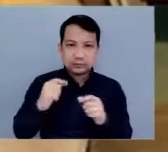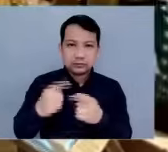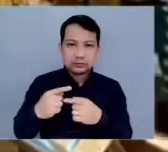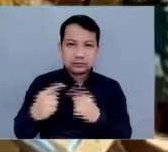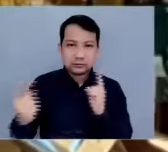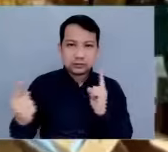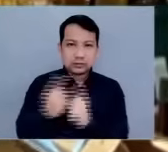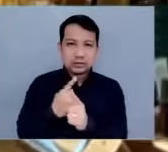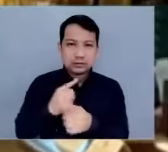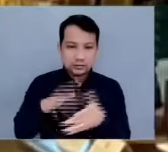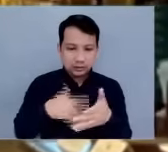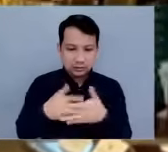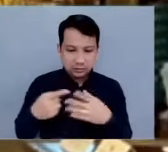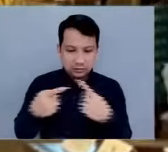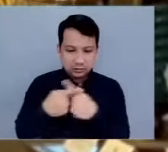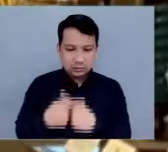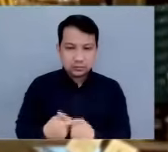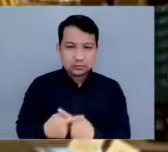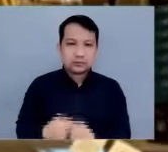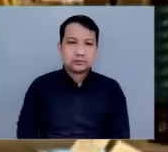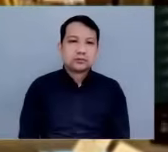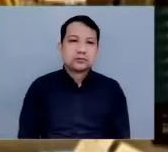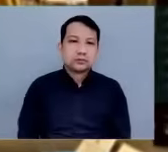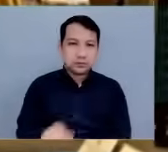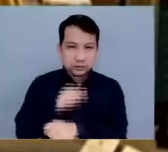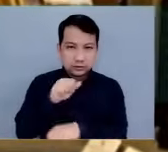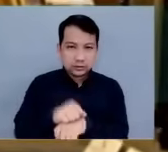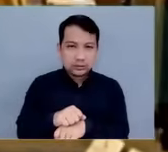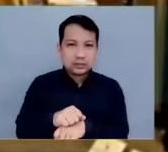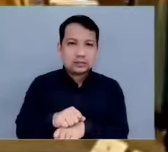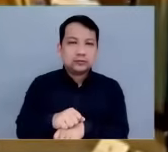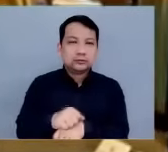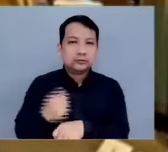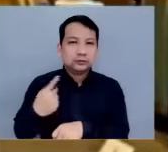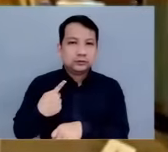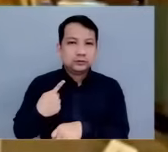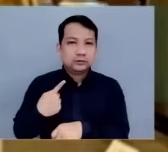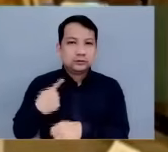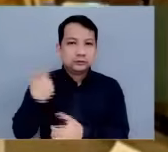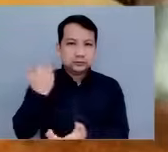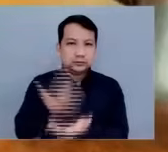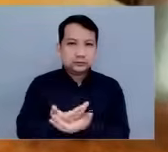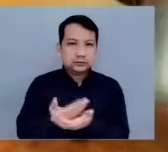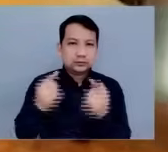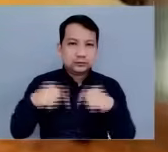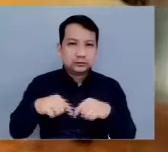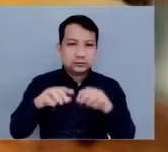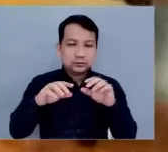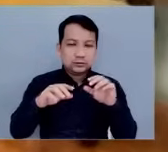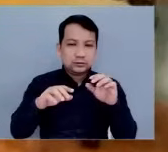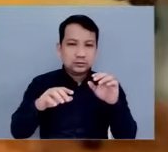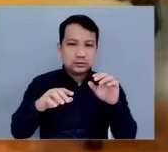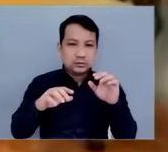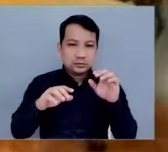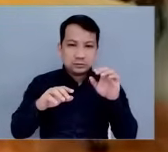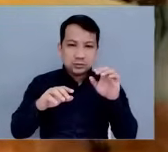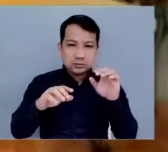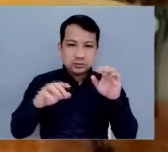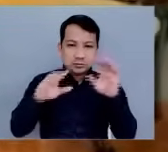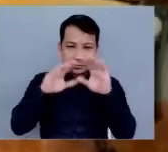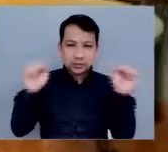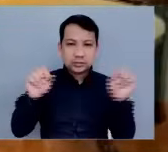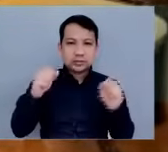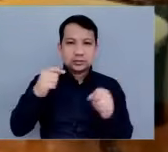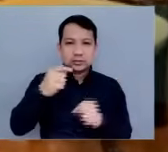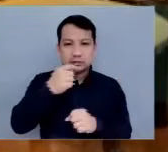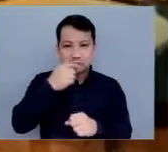nagkasalisihan sila. Umalis kasi si President Marcos sa Singapore nitong Sabado. Siyempo naman ang pagdating ni President Zelensky doon. So kung tutusin, ito talaga yung